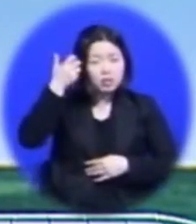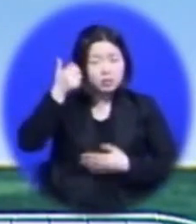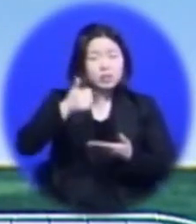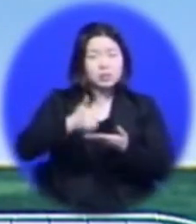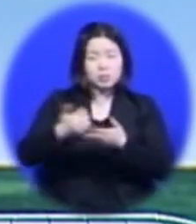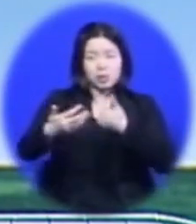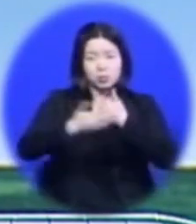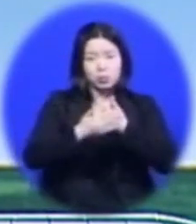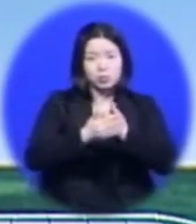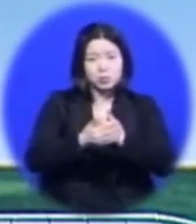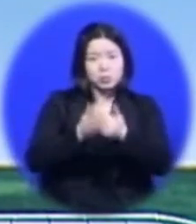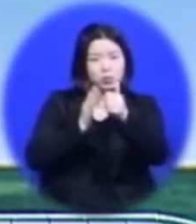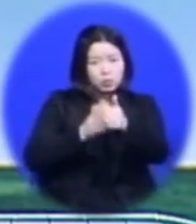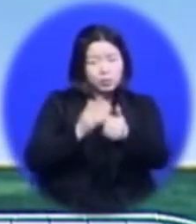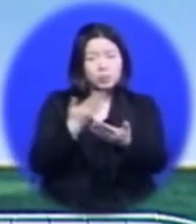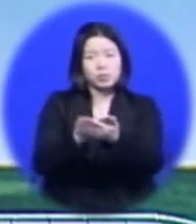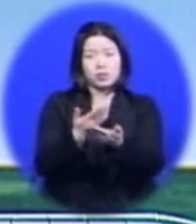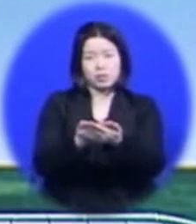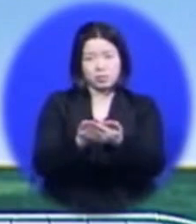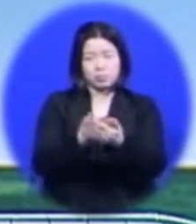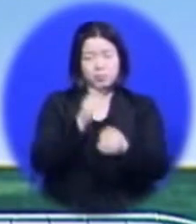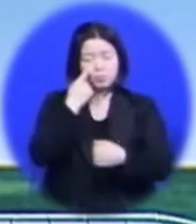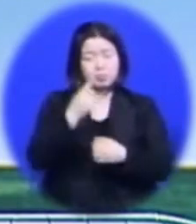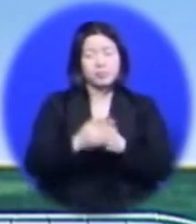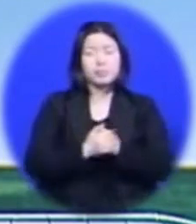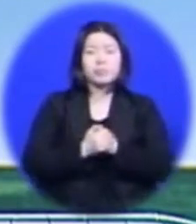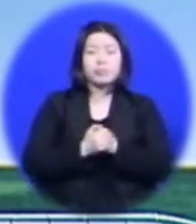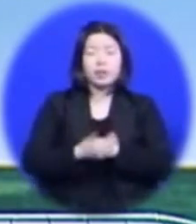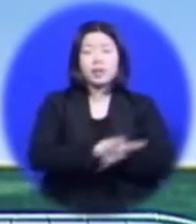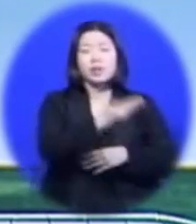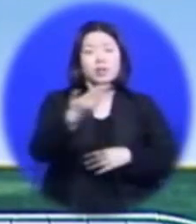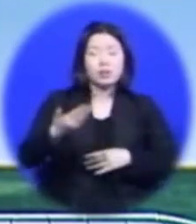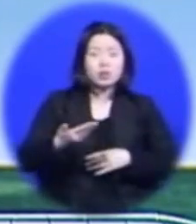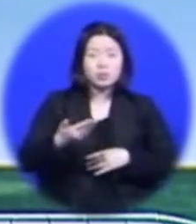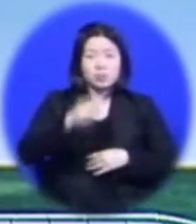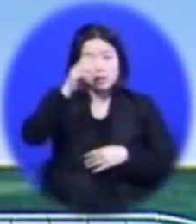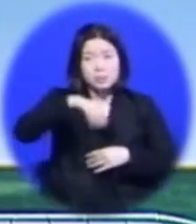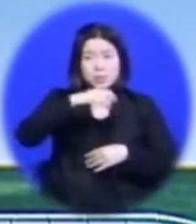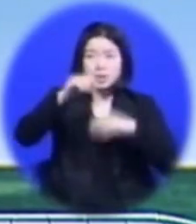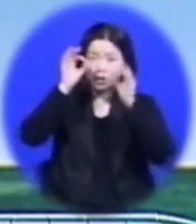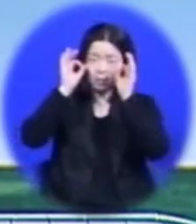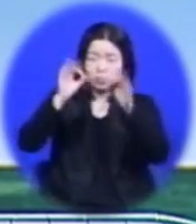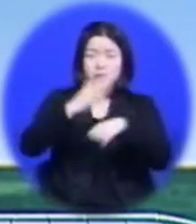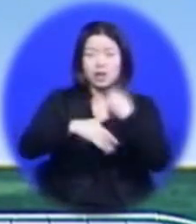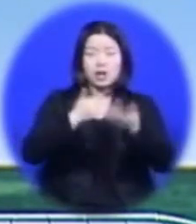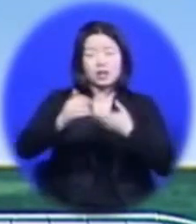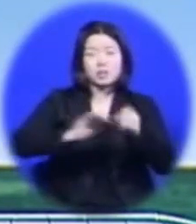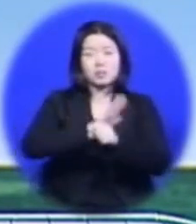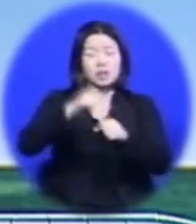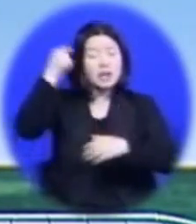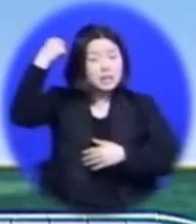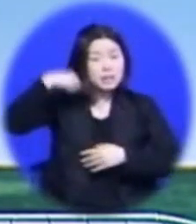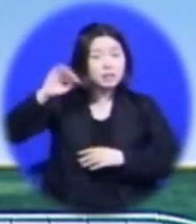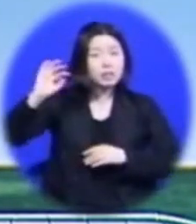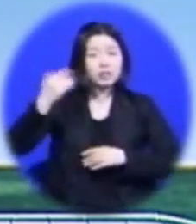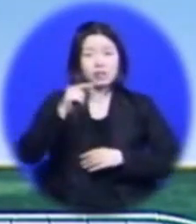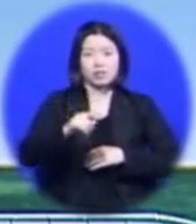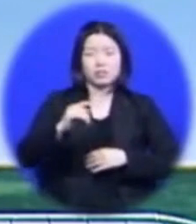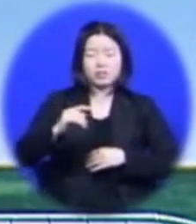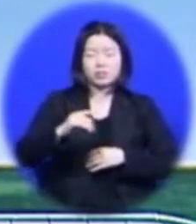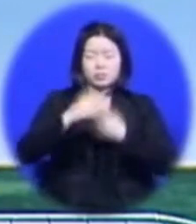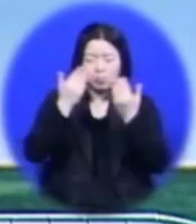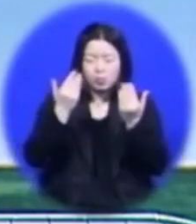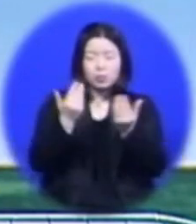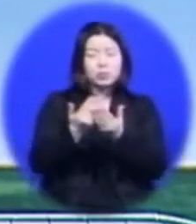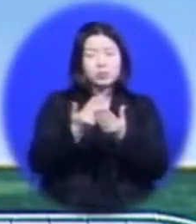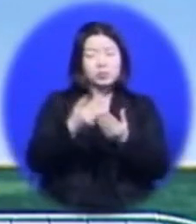도우심을 구해보시기 바랍니다. 여러분이 십자가를 보면서 하나님의 사랑을 느끼게 되는 것은 전적으로 성령님의